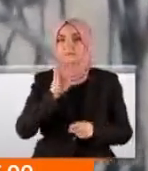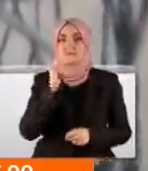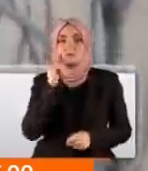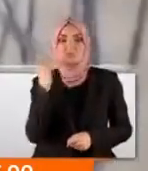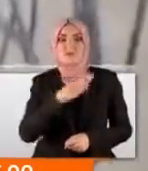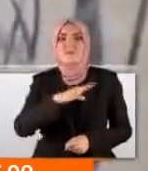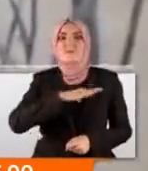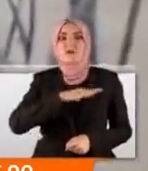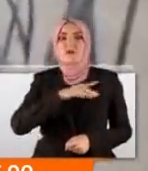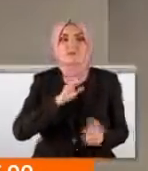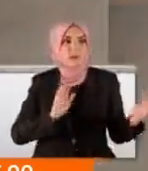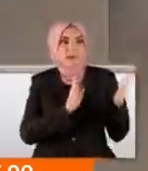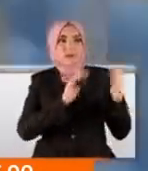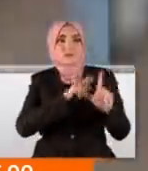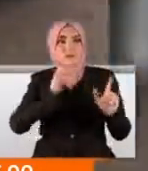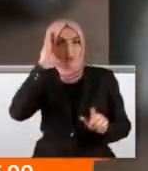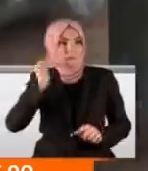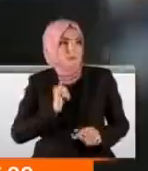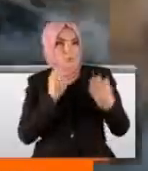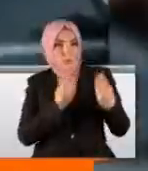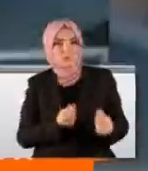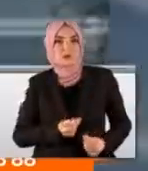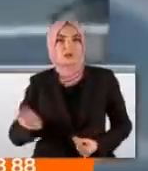jandarmayı görünce kaçmaya çalıştılar. Gel, gel!